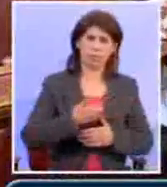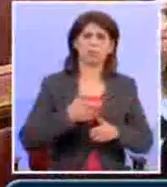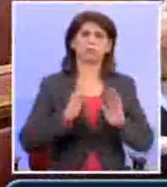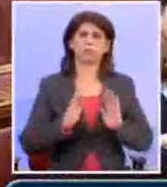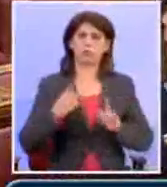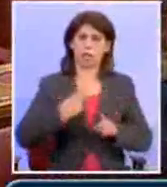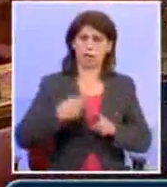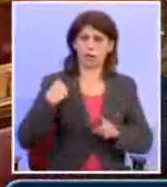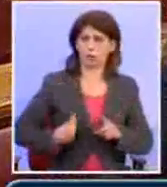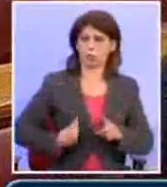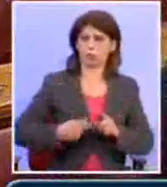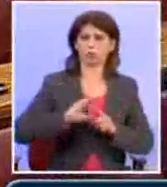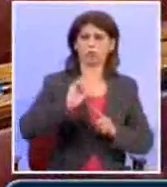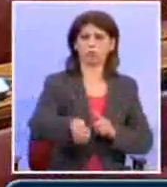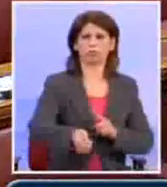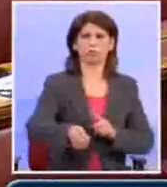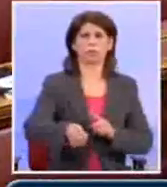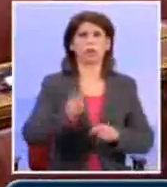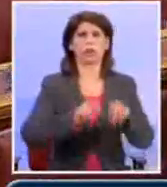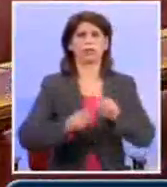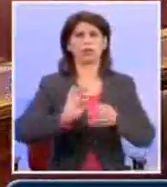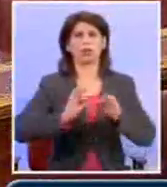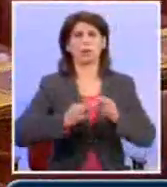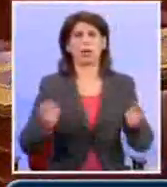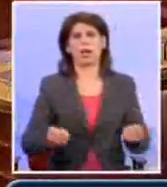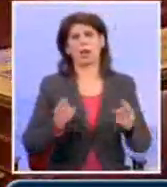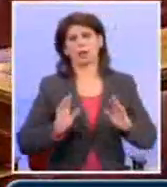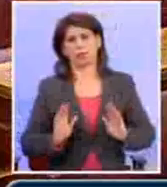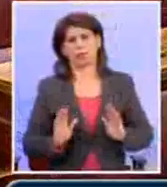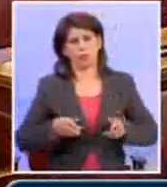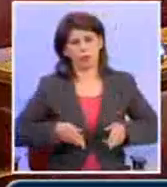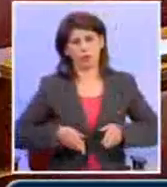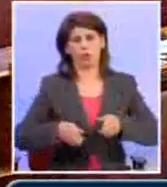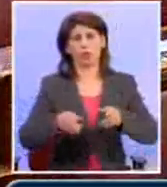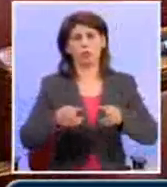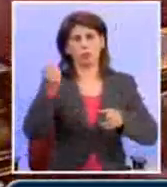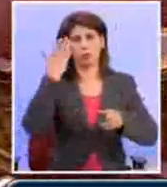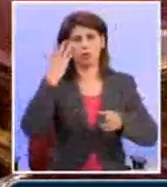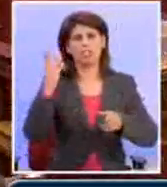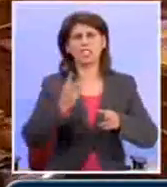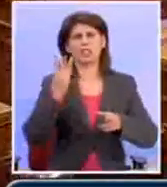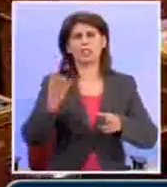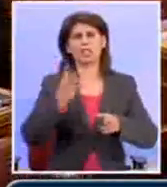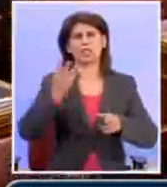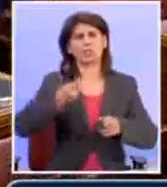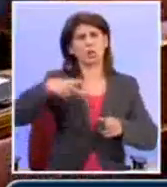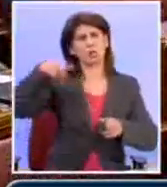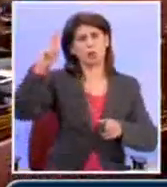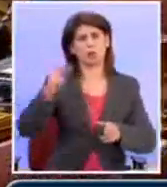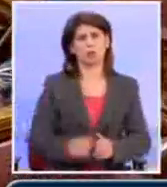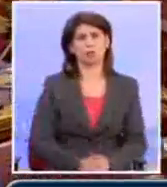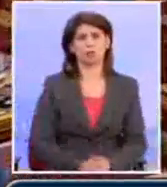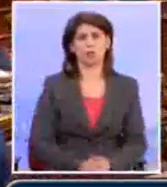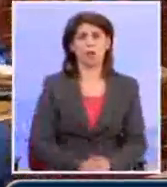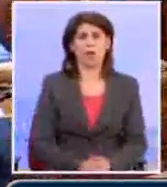το ελληνικό δημόσιο και τα έδινε στους εργολάβους να φτιάχνουν Ολυμπιακά έργα ή δρόμους που κόστιζαν 3 και 4 φορές παραπάνω.